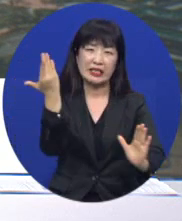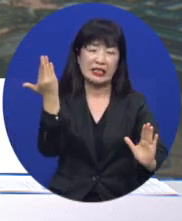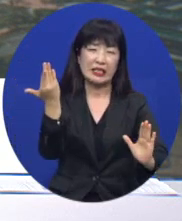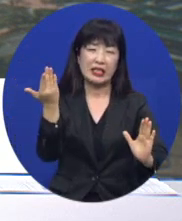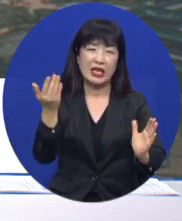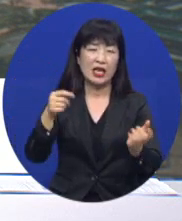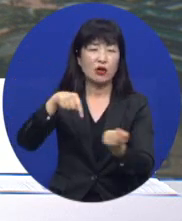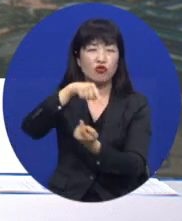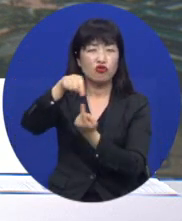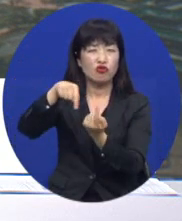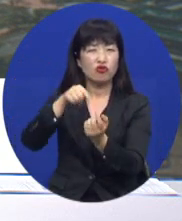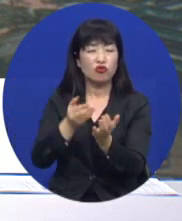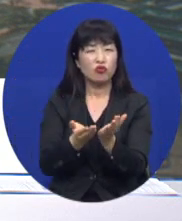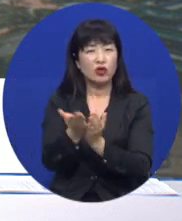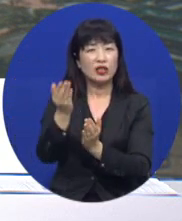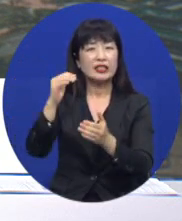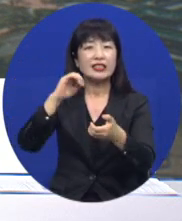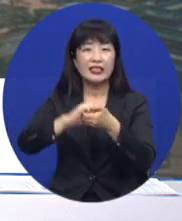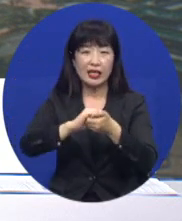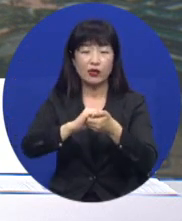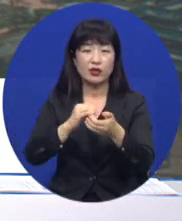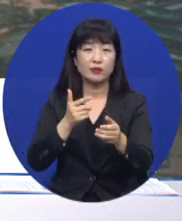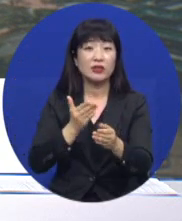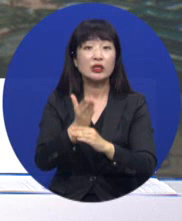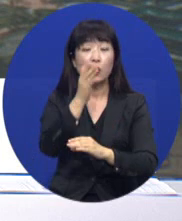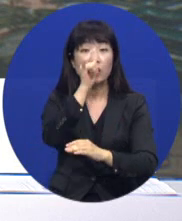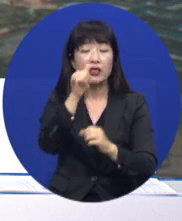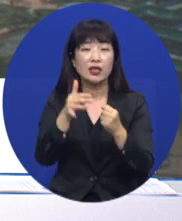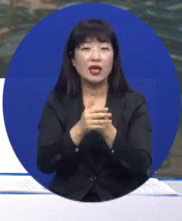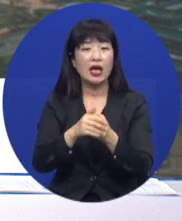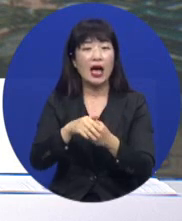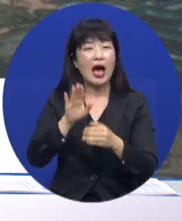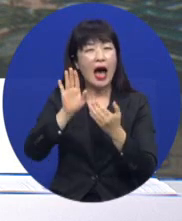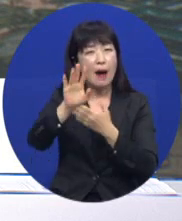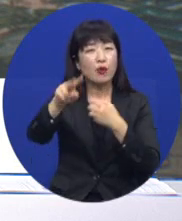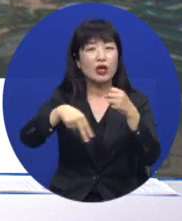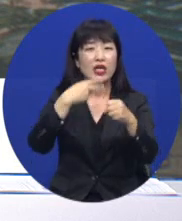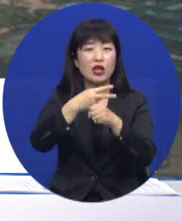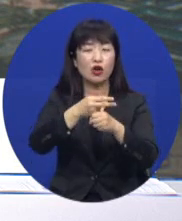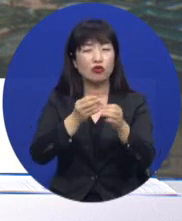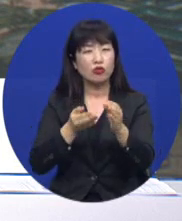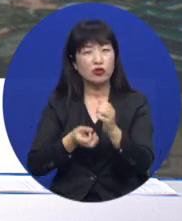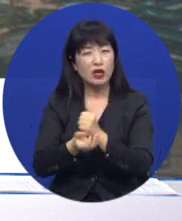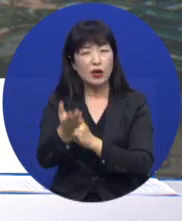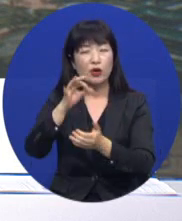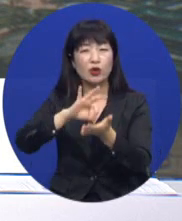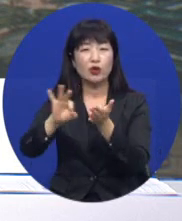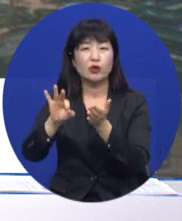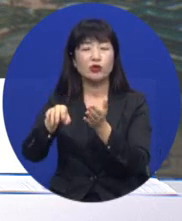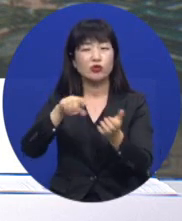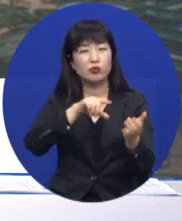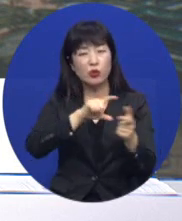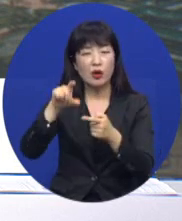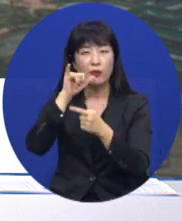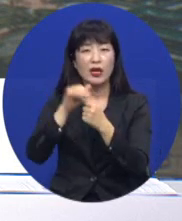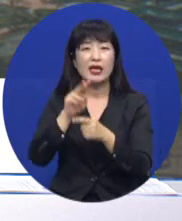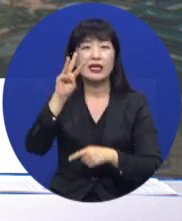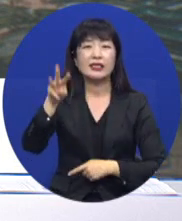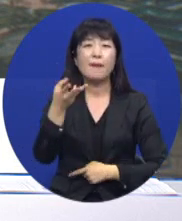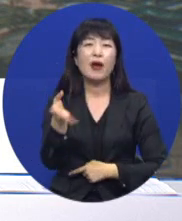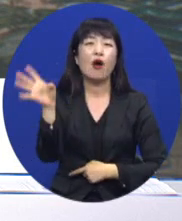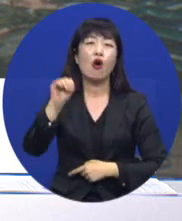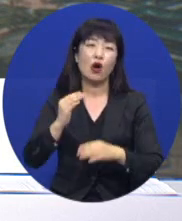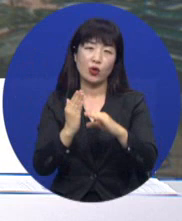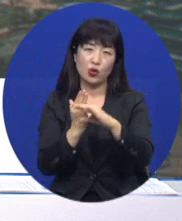출력을 제안 하는 횟수가 늘고 있는데요 앞으로 2년 동안 출력 제한으로 인한 손실 규모가 300억 원을